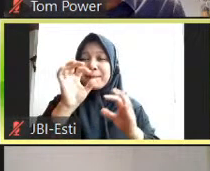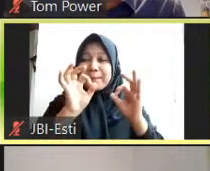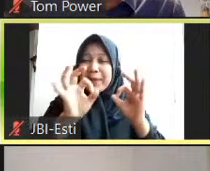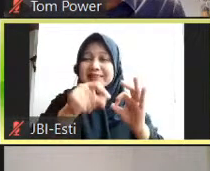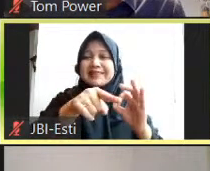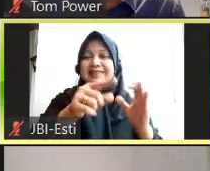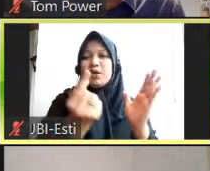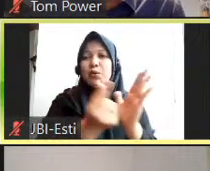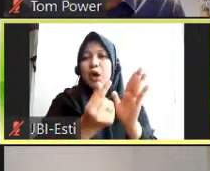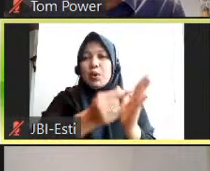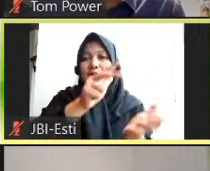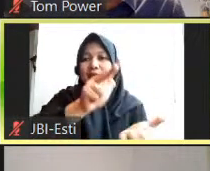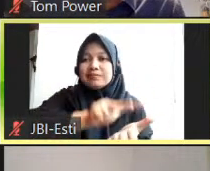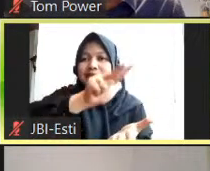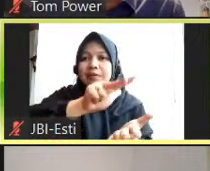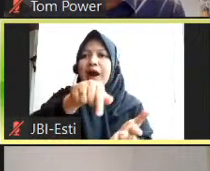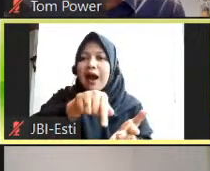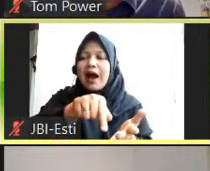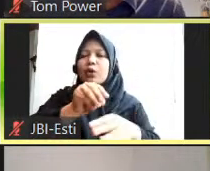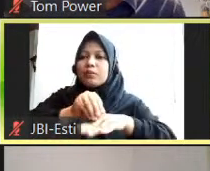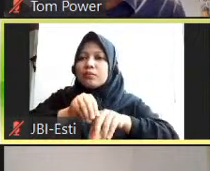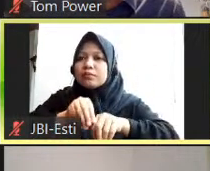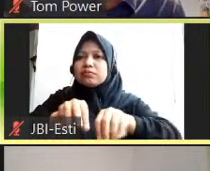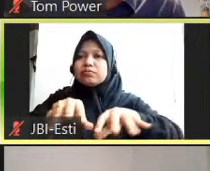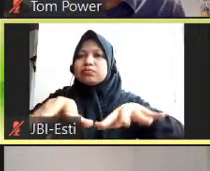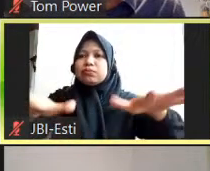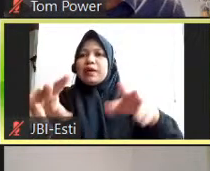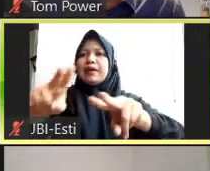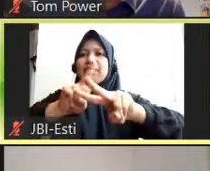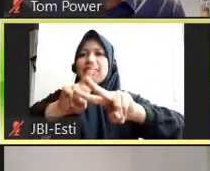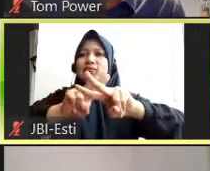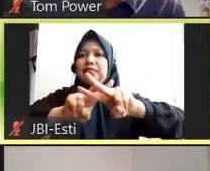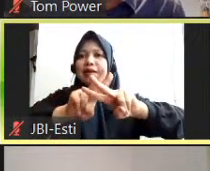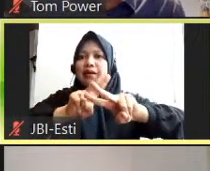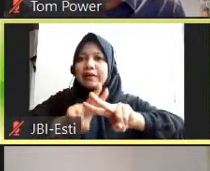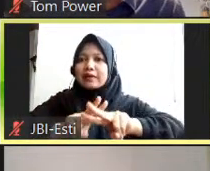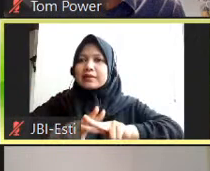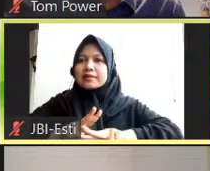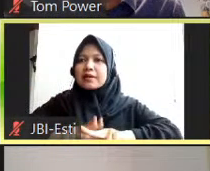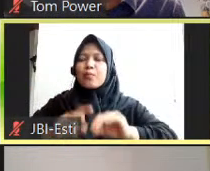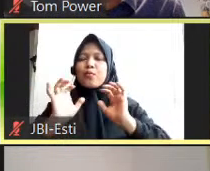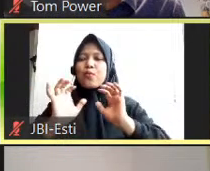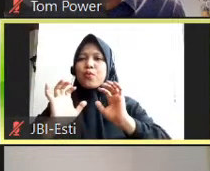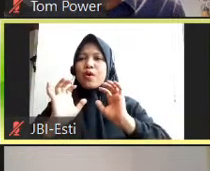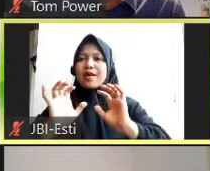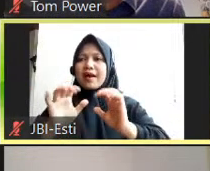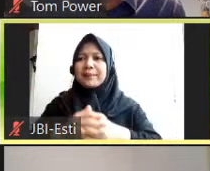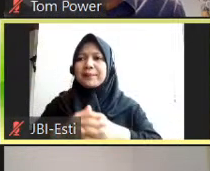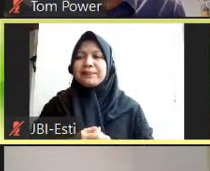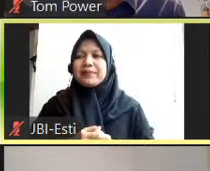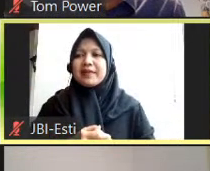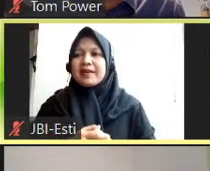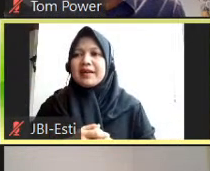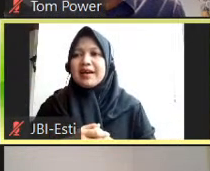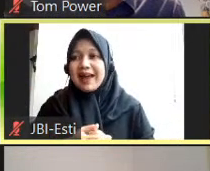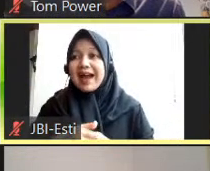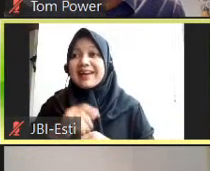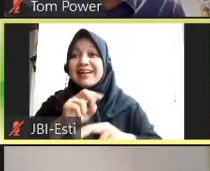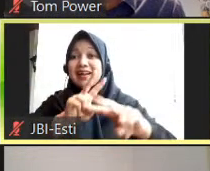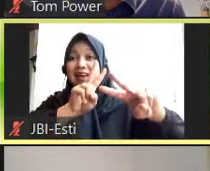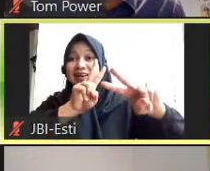disahkan. Dan dari tagar tersebut kita bisa melihat siapa pihak yang bekerja di balik tagar